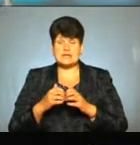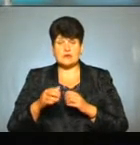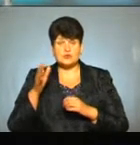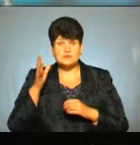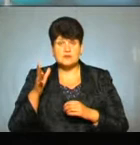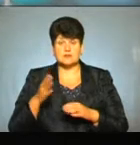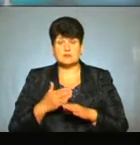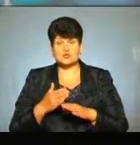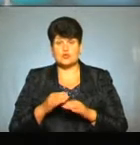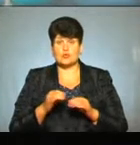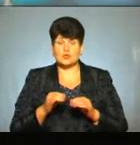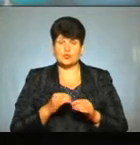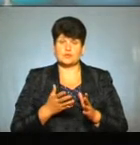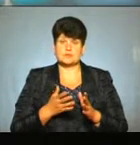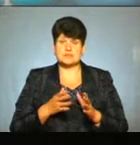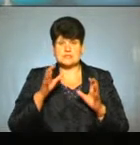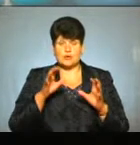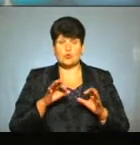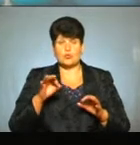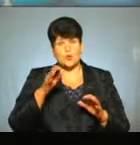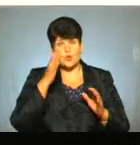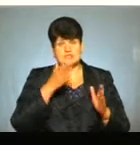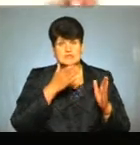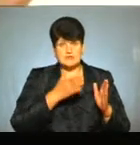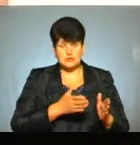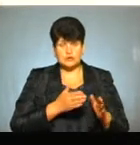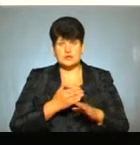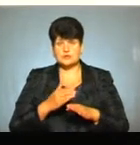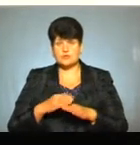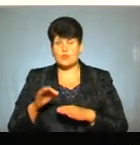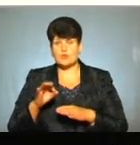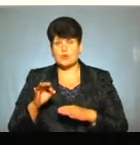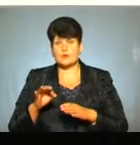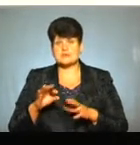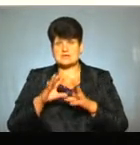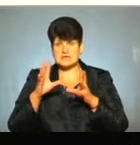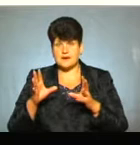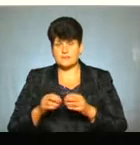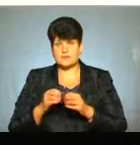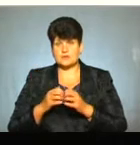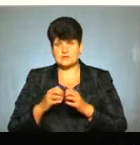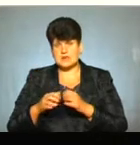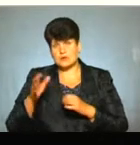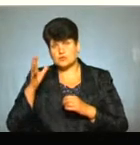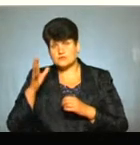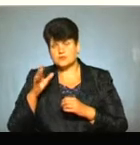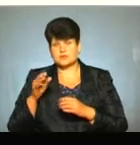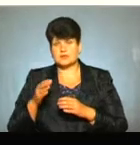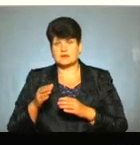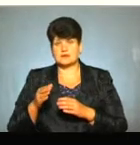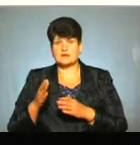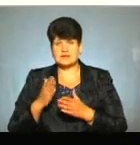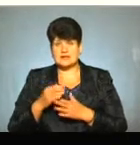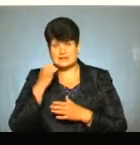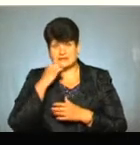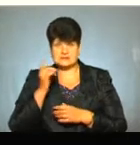загально-середньої освіти ми частково керуємося десь законом про освіту, а частково про законом про загально-середню освіту, який, направду,